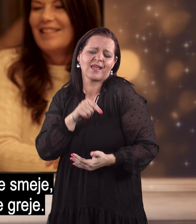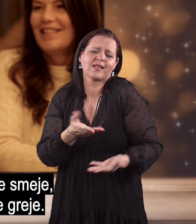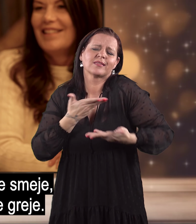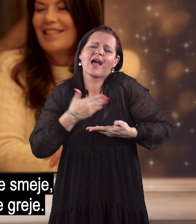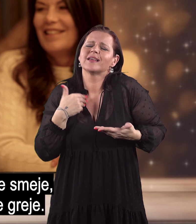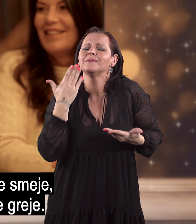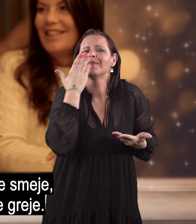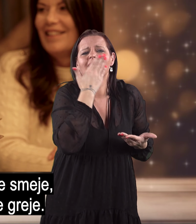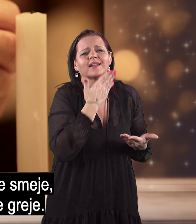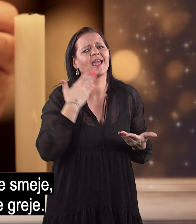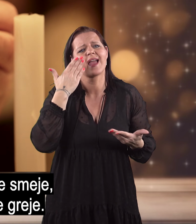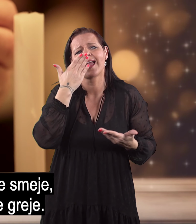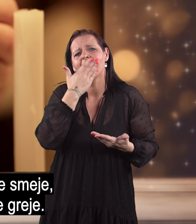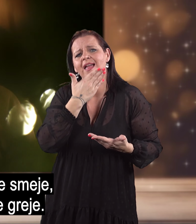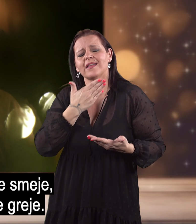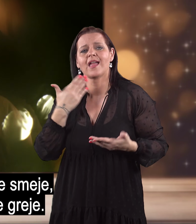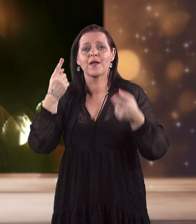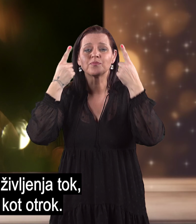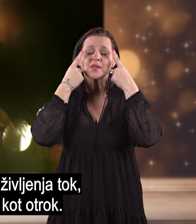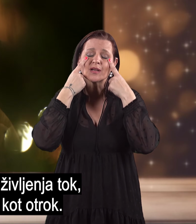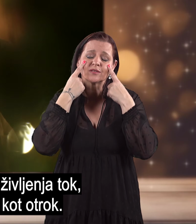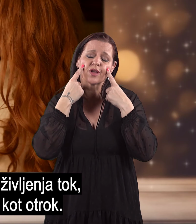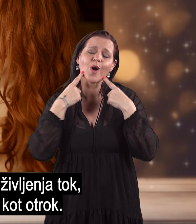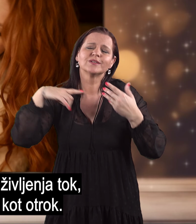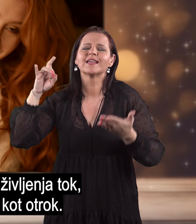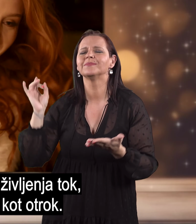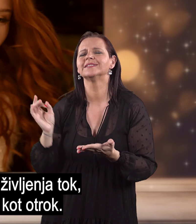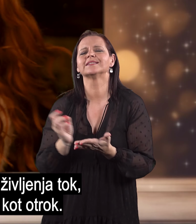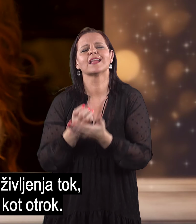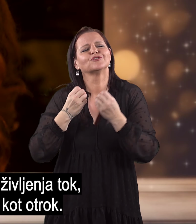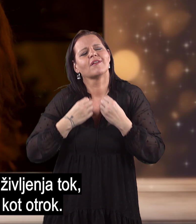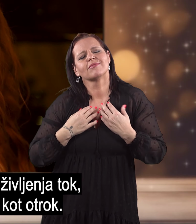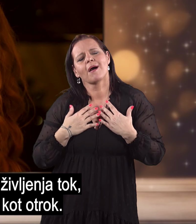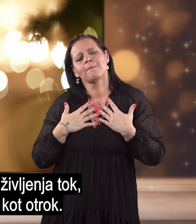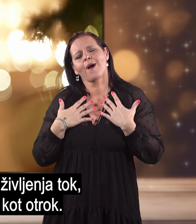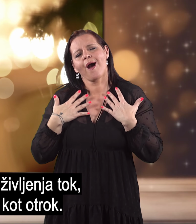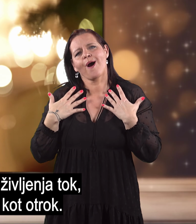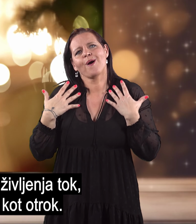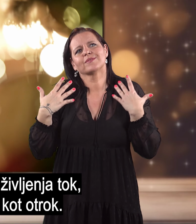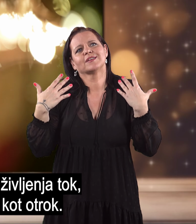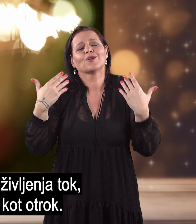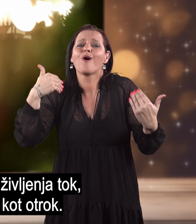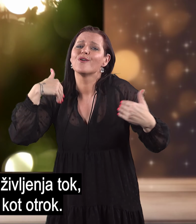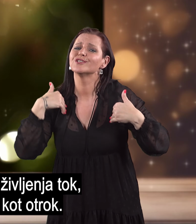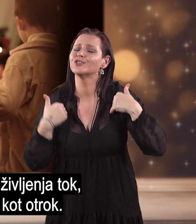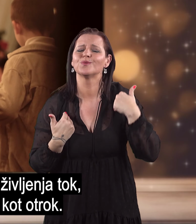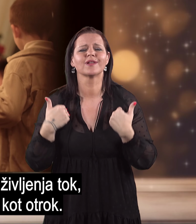ljubezen je ta, ki me greje. Solze mi sreče